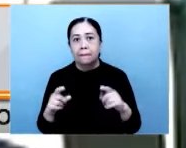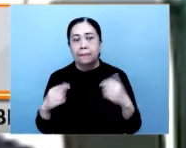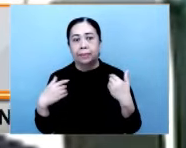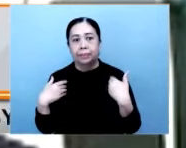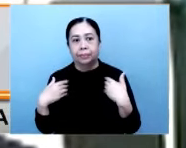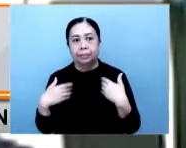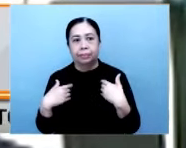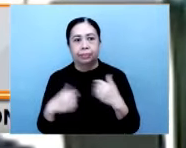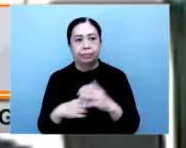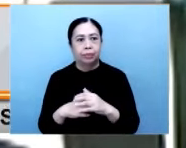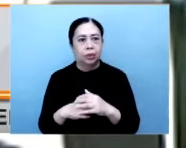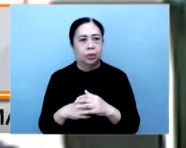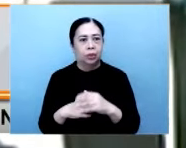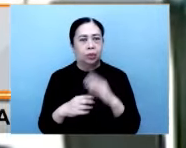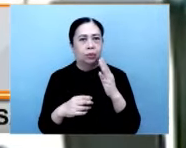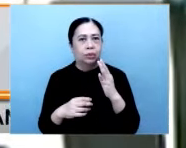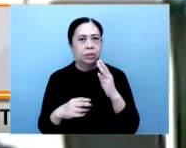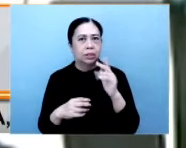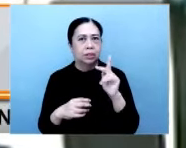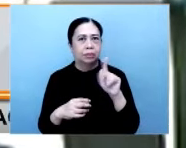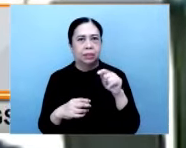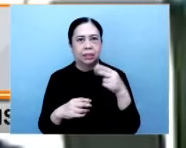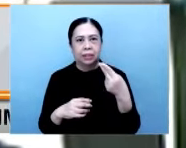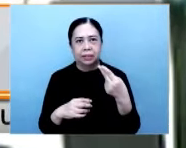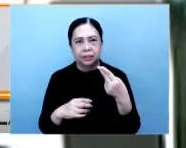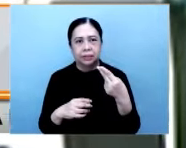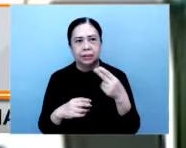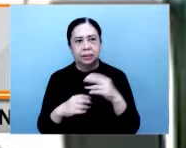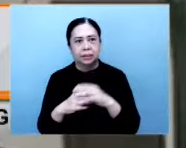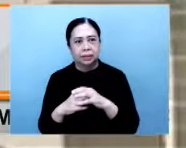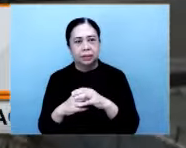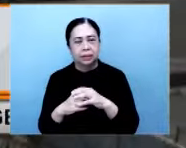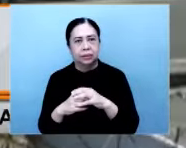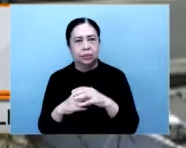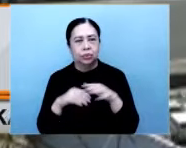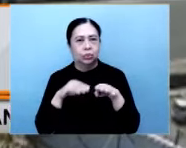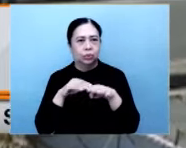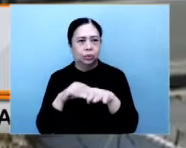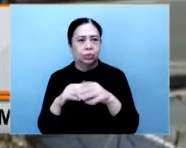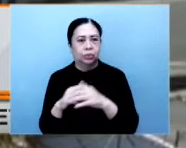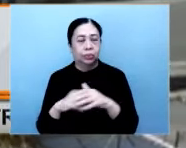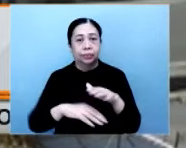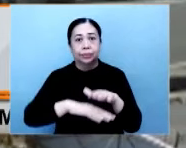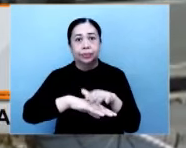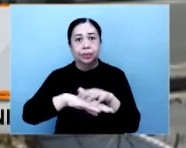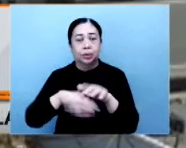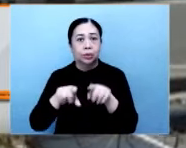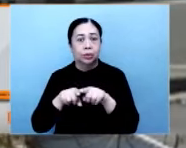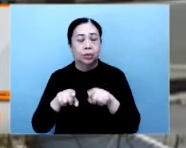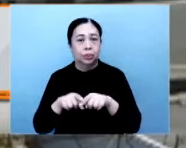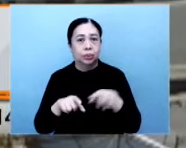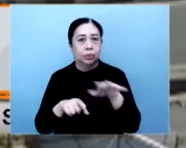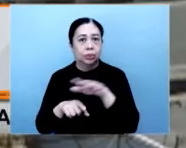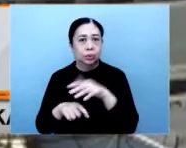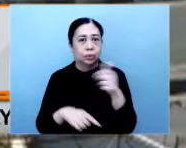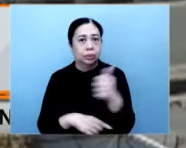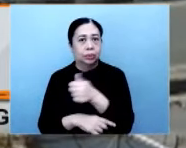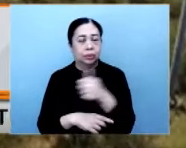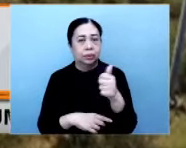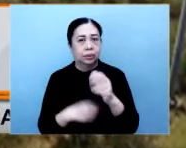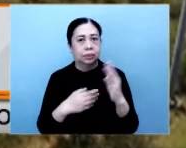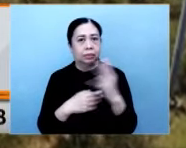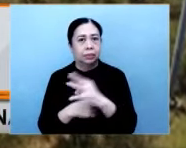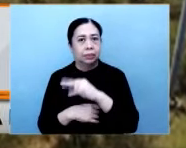40 to 50 kph yung takbuhan doon. Pinapaalalahanan din natin ang mga kapatid nating babiyahe pabalik ng Maynila